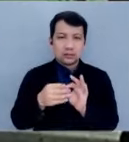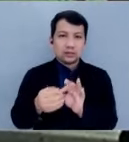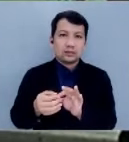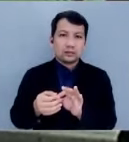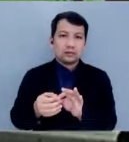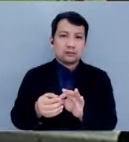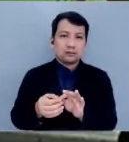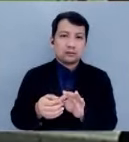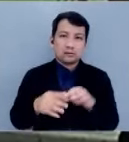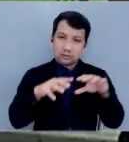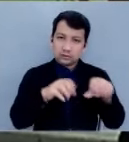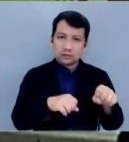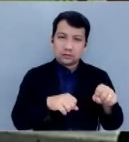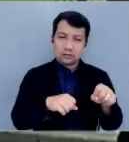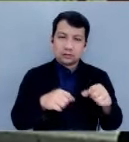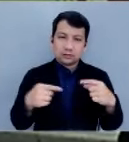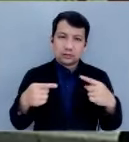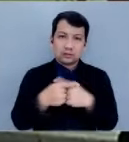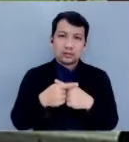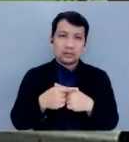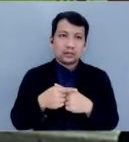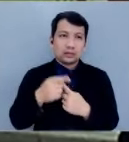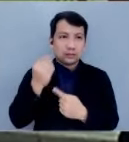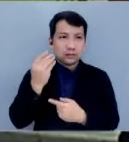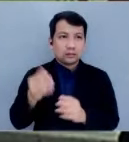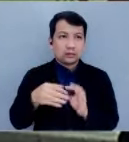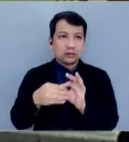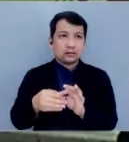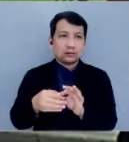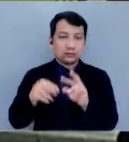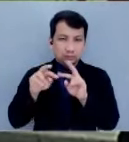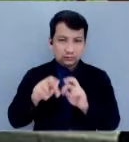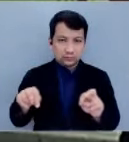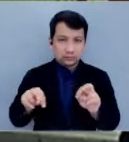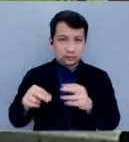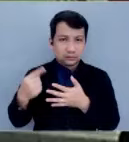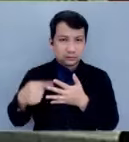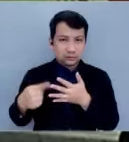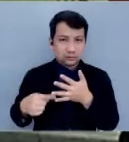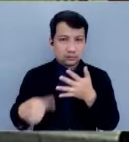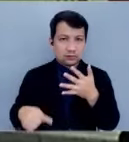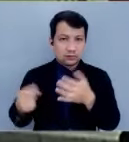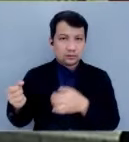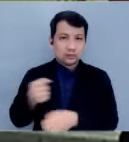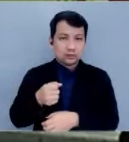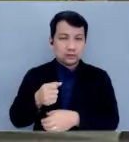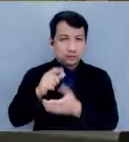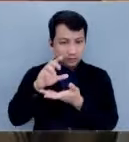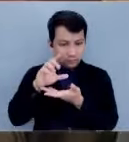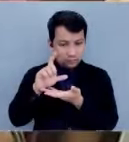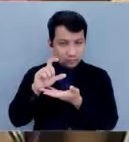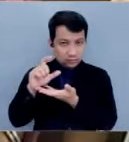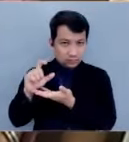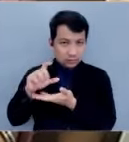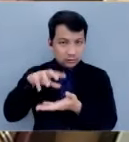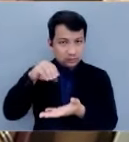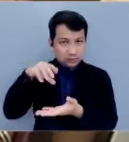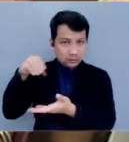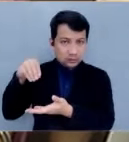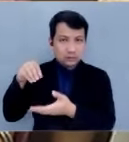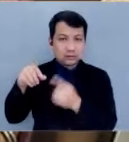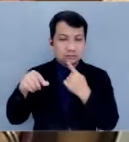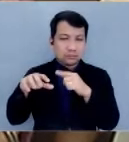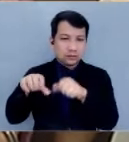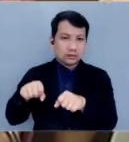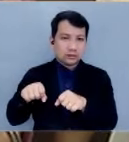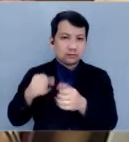kinasuhan ng obstruction of justice dahil during inventory namin, kumukuha siya ng picture ng inventory namin. Giit ng